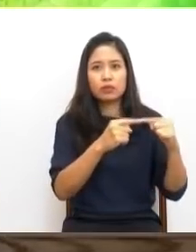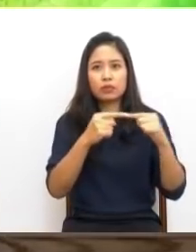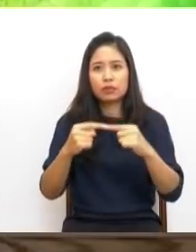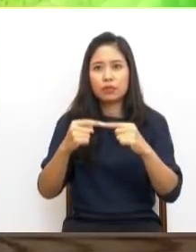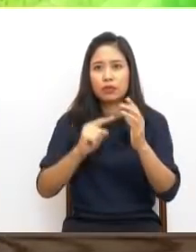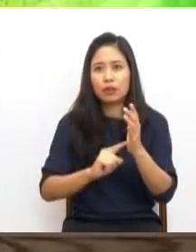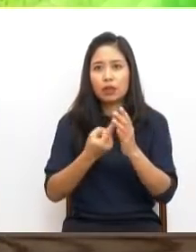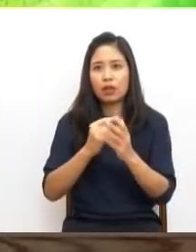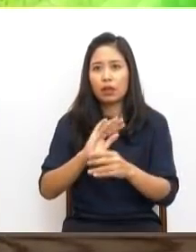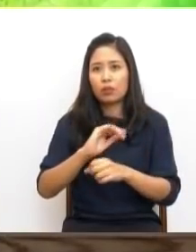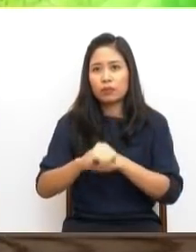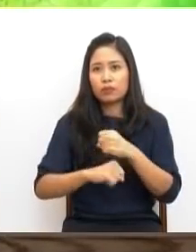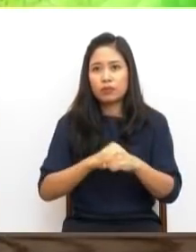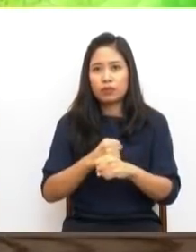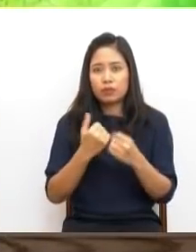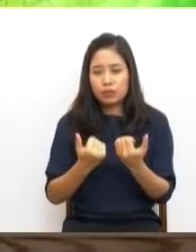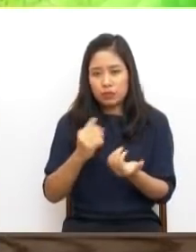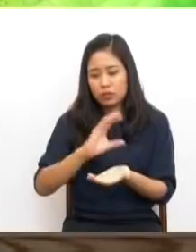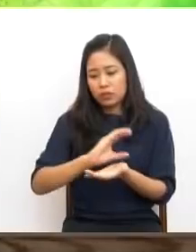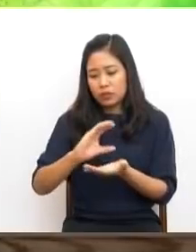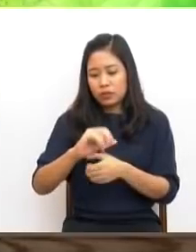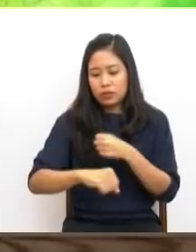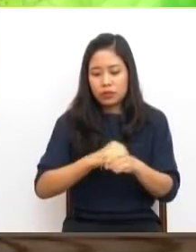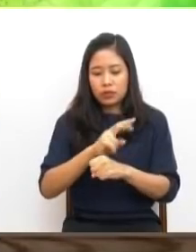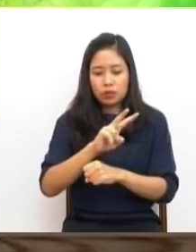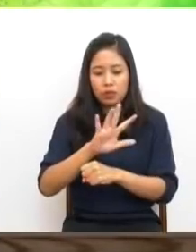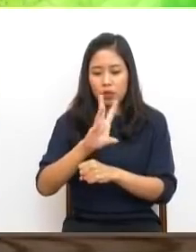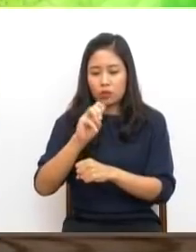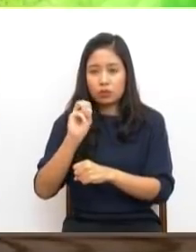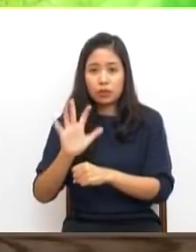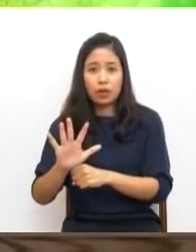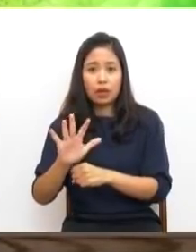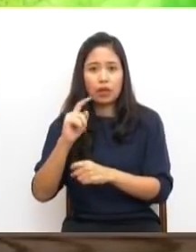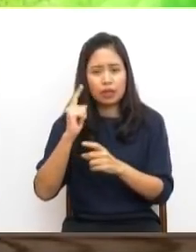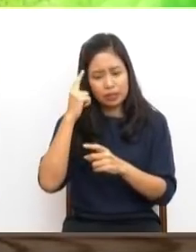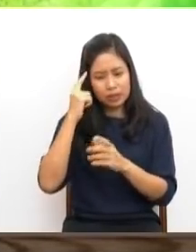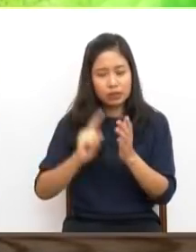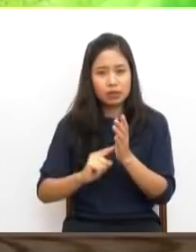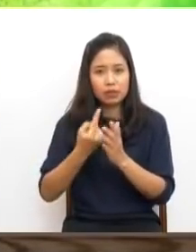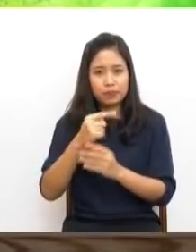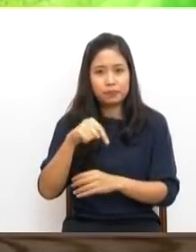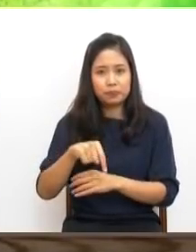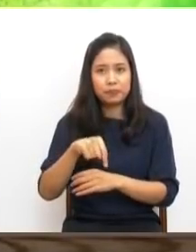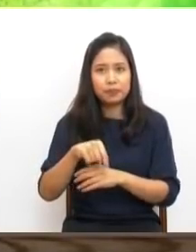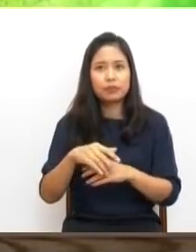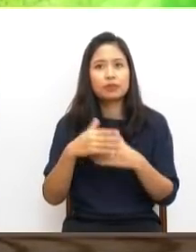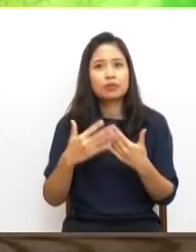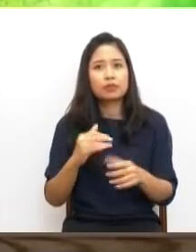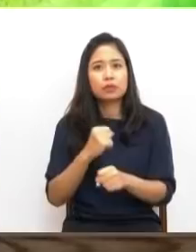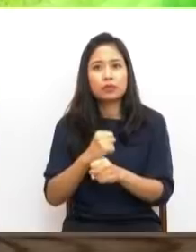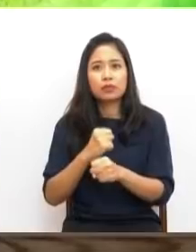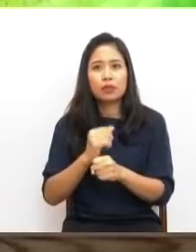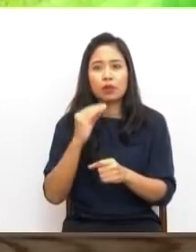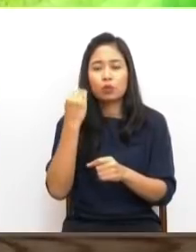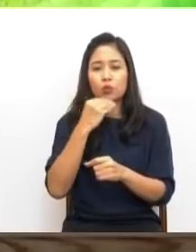แรกในปีงบประมาณ2565ที่จะถึงนี้ซึ่งก็ขอให้ทางท่านผอ.เขตทุกเขต